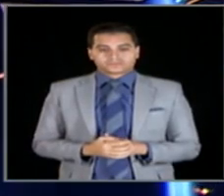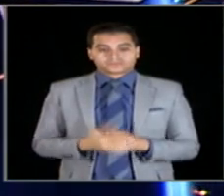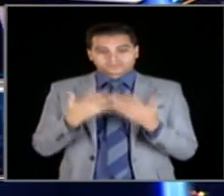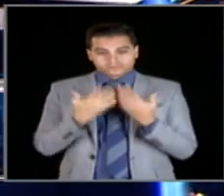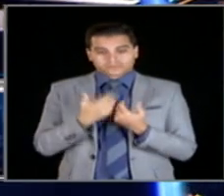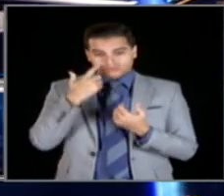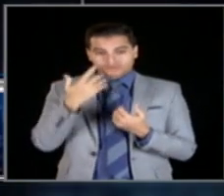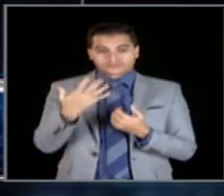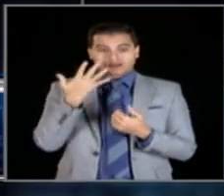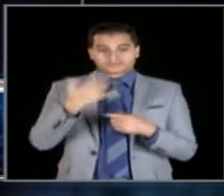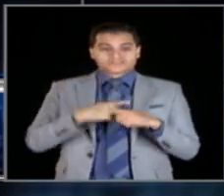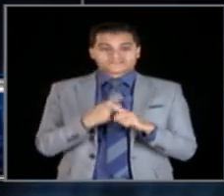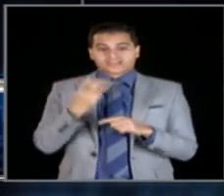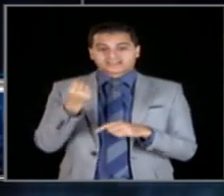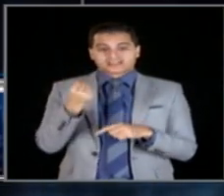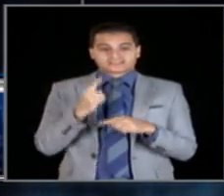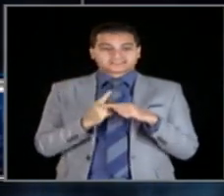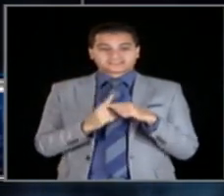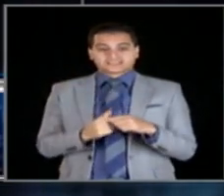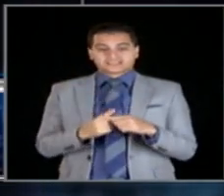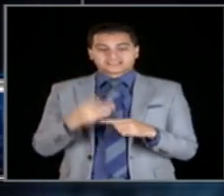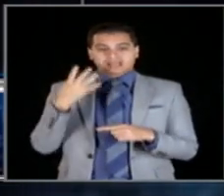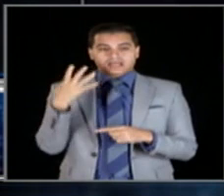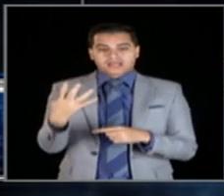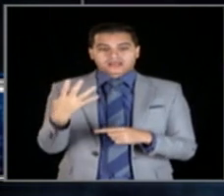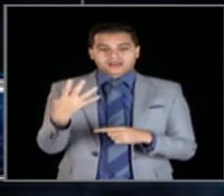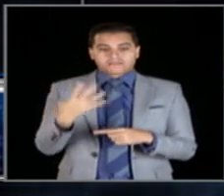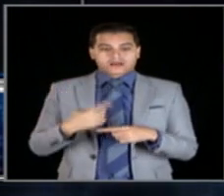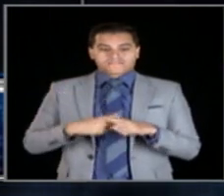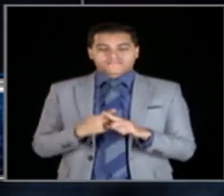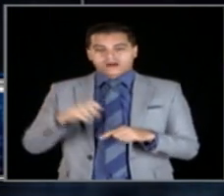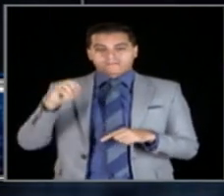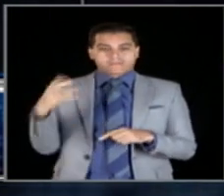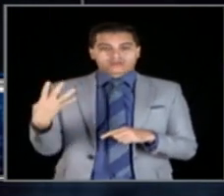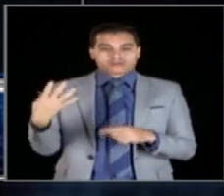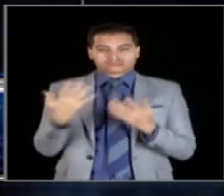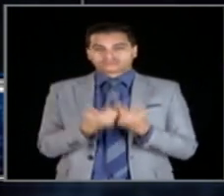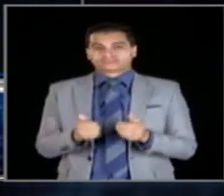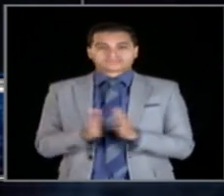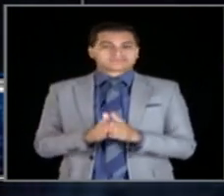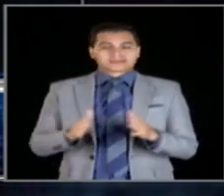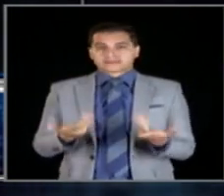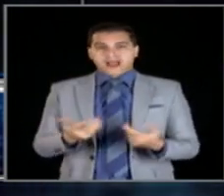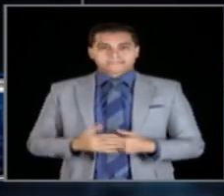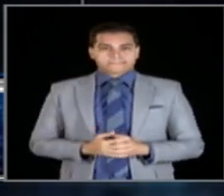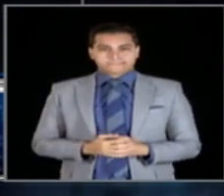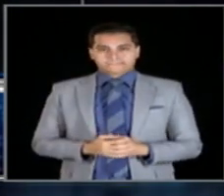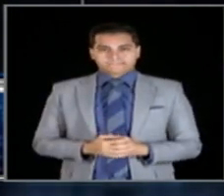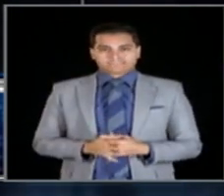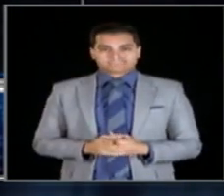حل مسألة الآتية: 35 زائد 4 في 14 يساوي كام؟